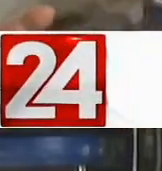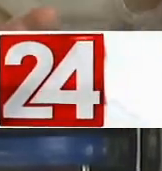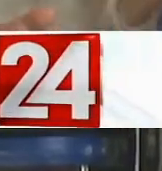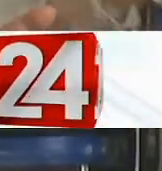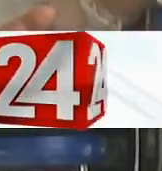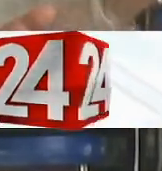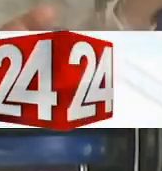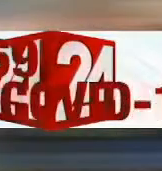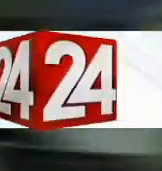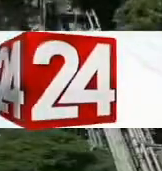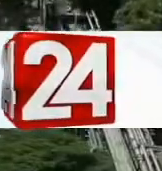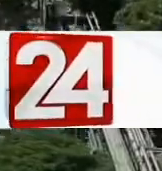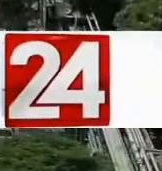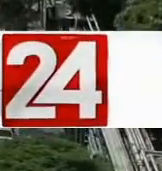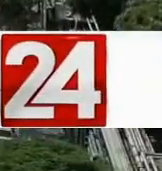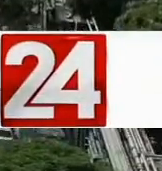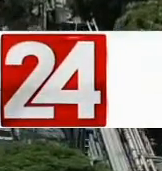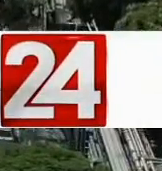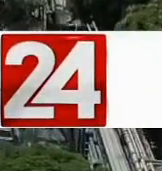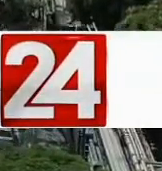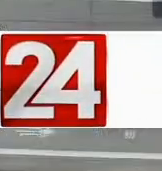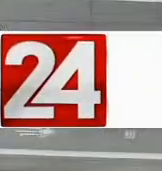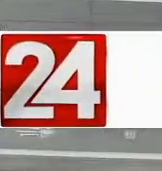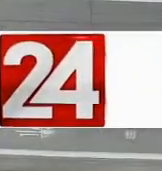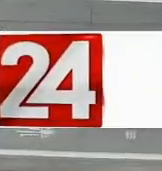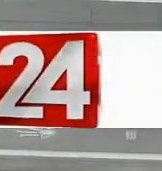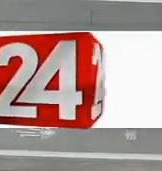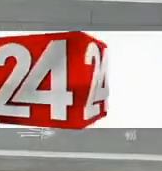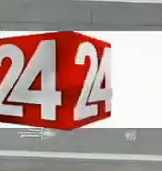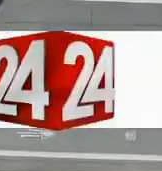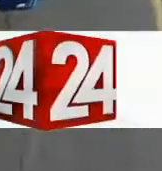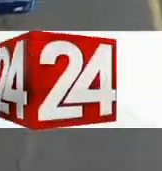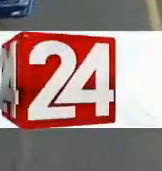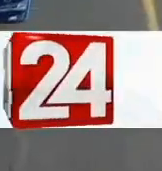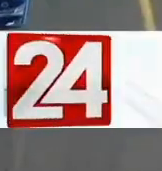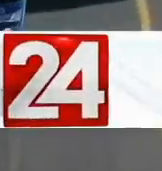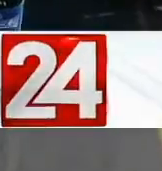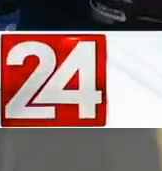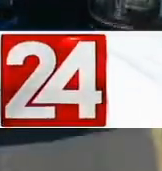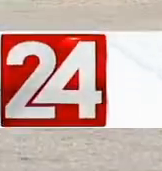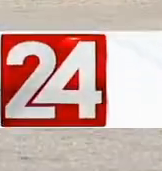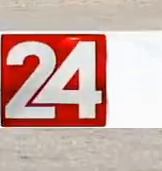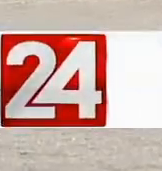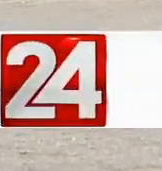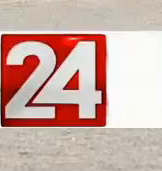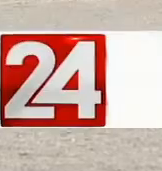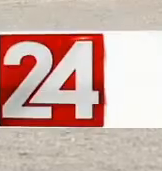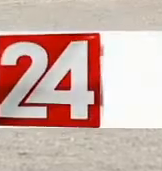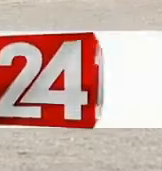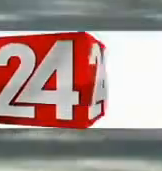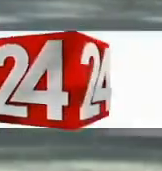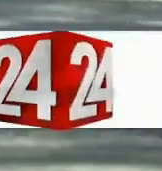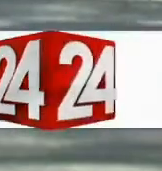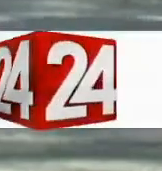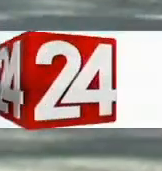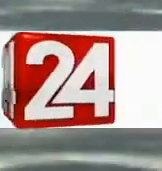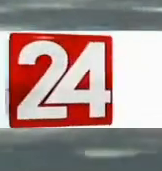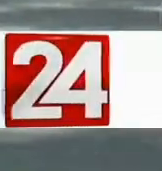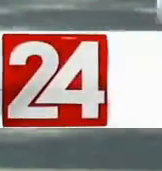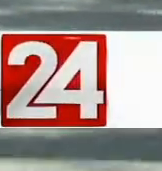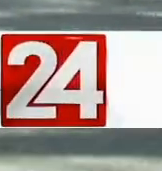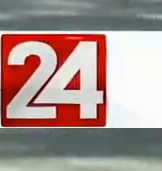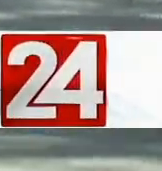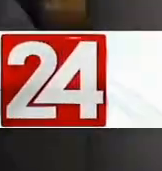33,000 ngayong araw. Pagpapanatili ng Alert Level 3 sa NCR na pagkasundo ang irekomenda ng